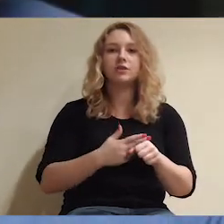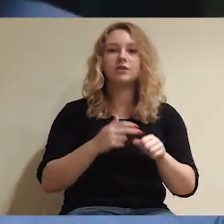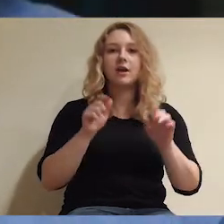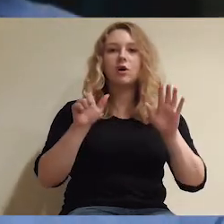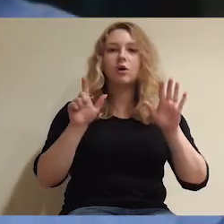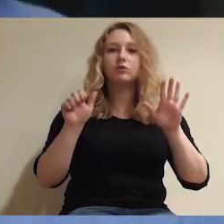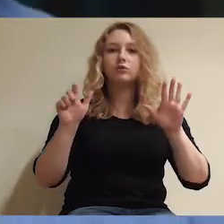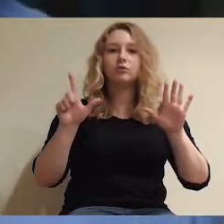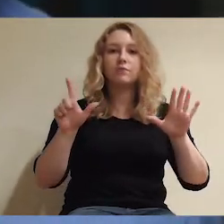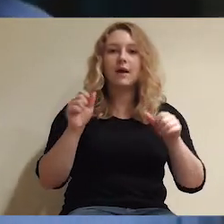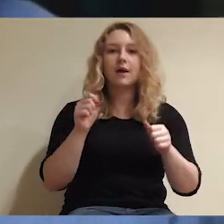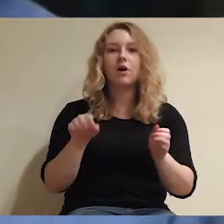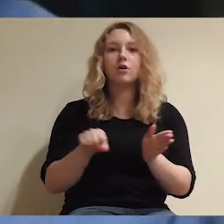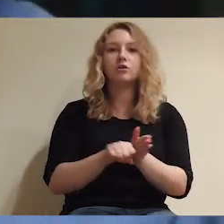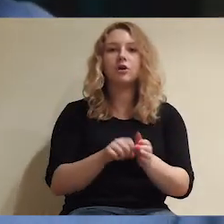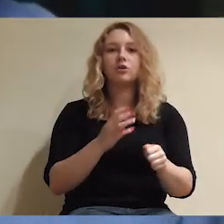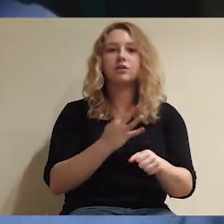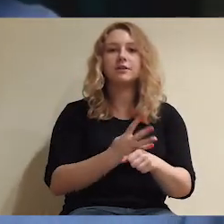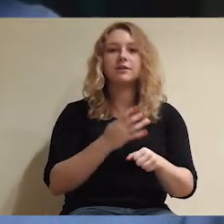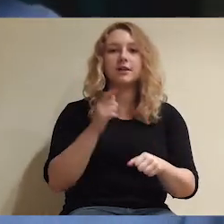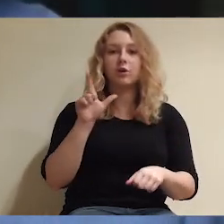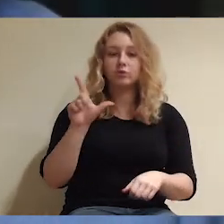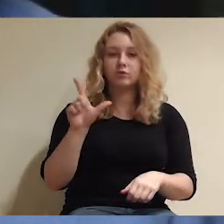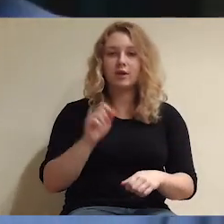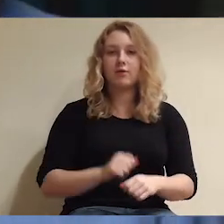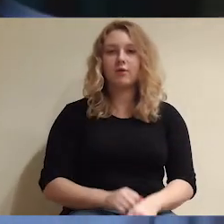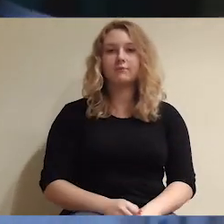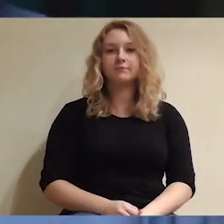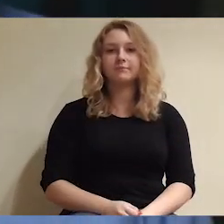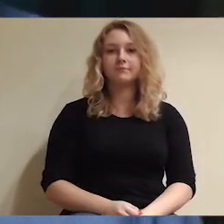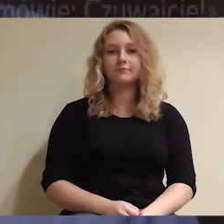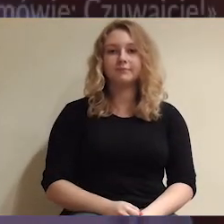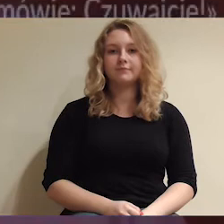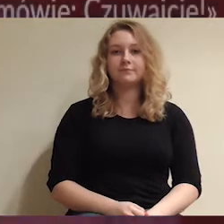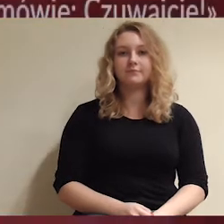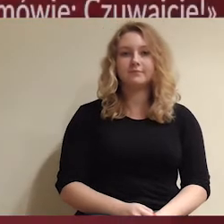37. Posłuchajmy bardzo krótki fragment Ewangelii dzisiaj.